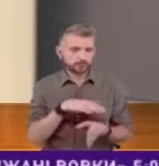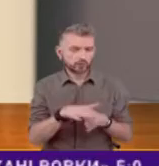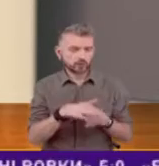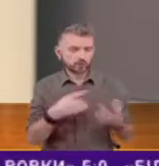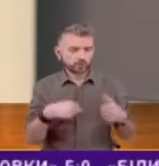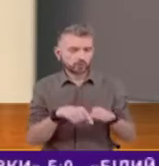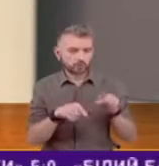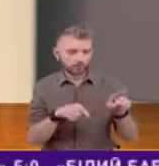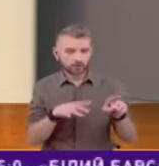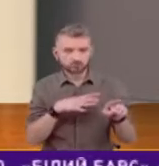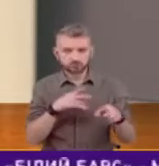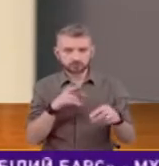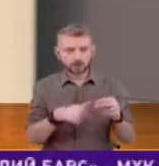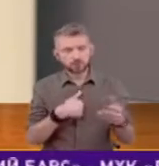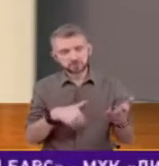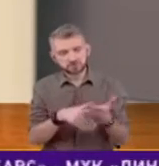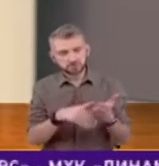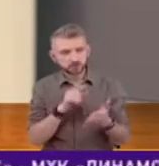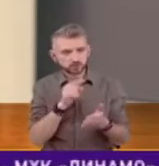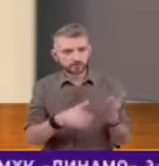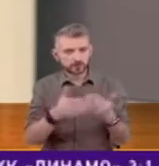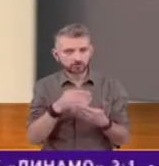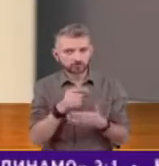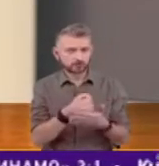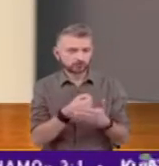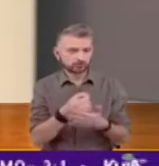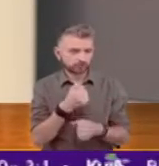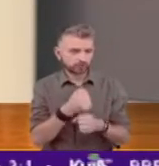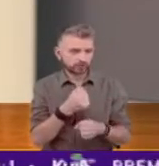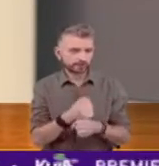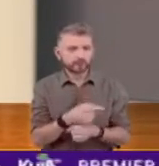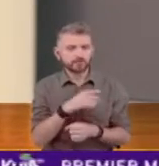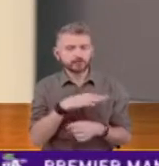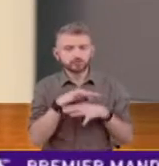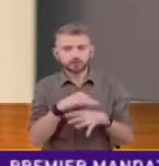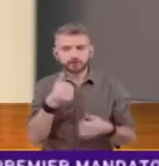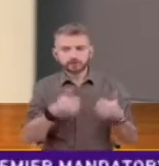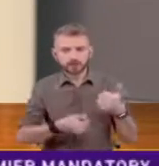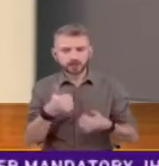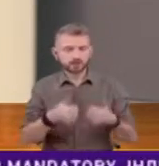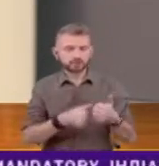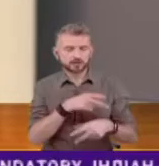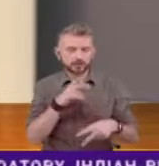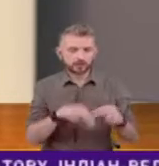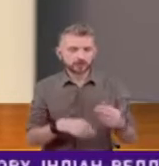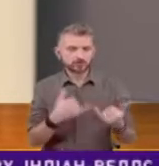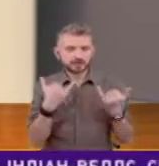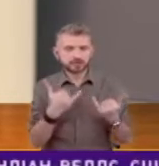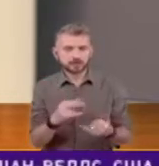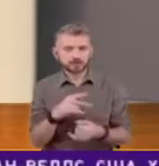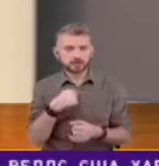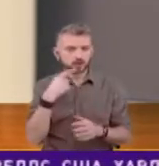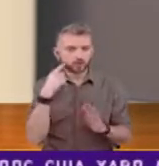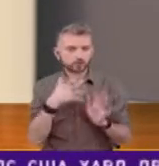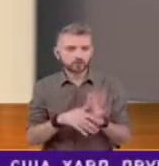орган, закінчив, ми помагали, щоб він нарешті це вже зробив. Він провів тендер, тендер завершений. Тобто зараз, як я